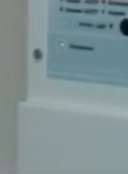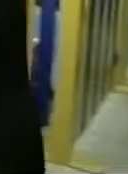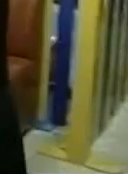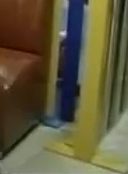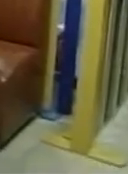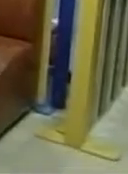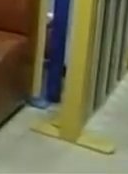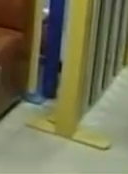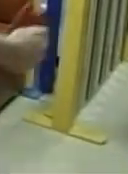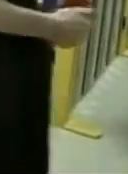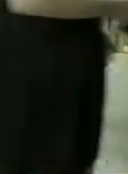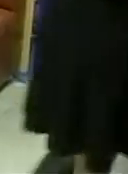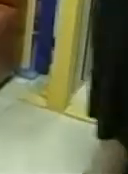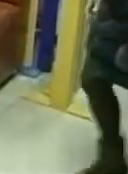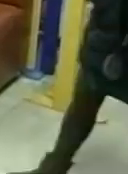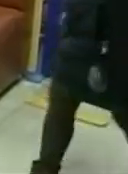Дякую!